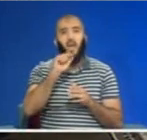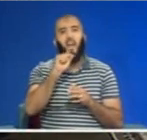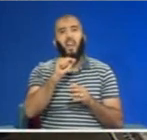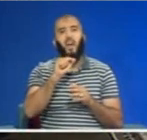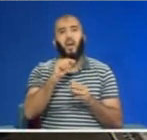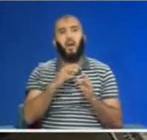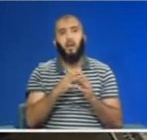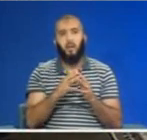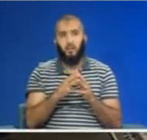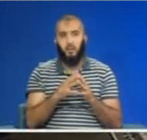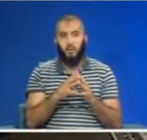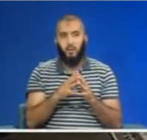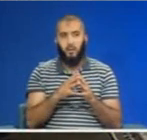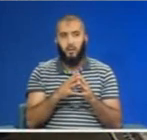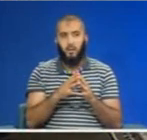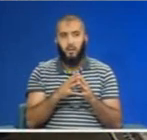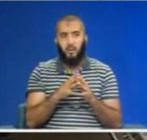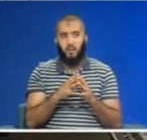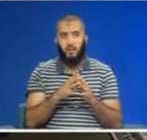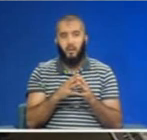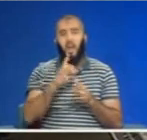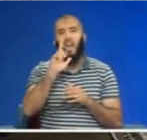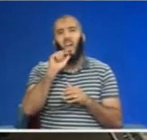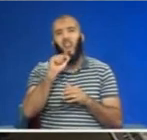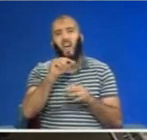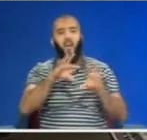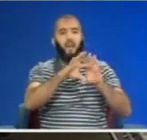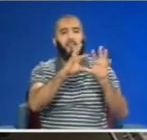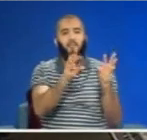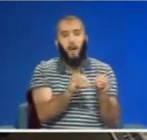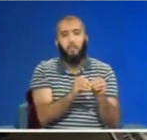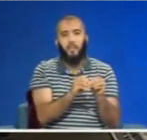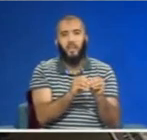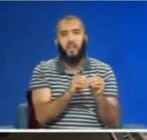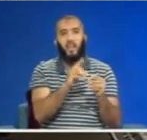فيا. ومن بعد انا نسكت لهم ما نقدرش نرتاح لهم. اسك نقدر.